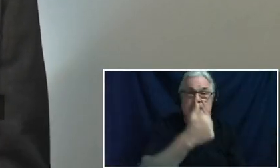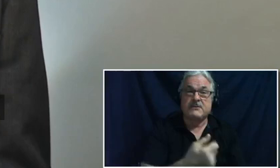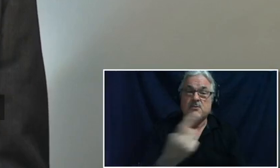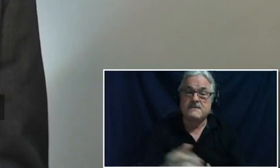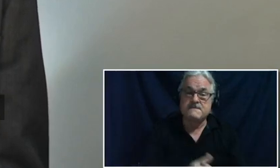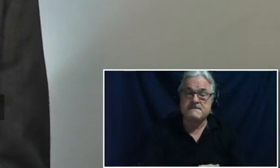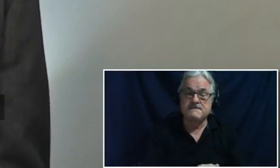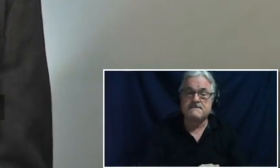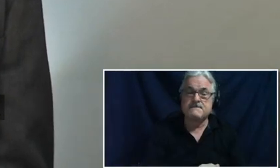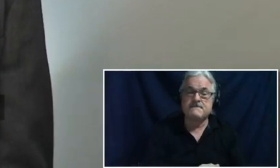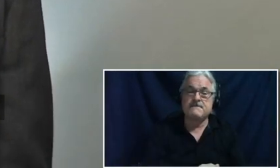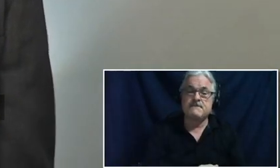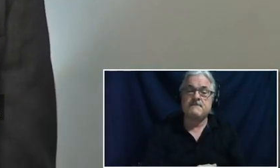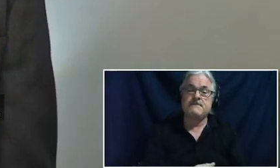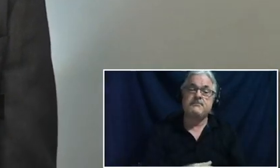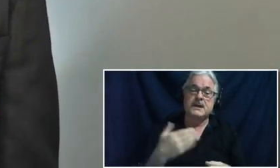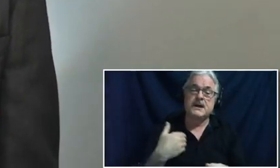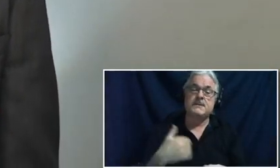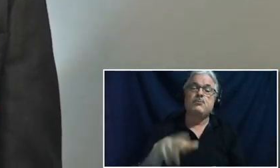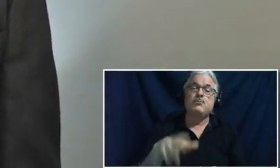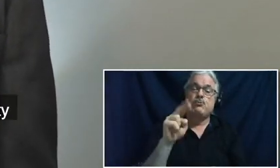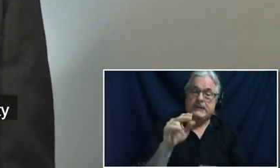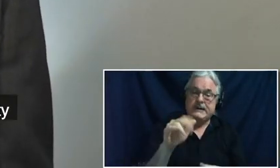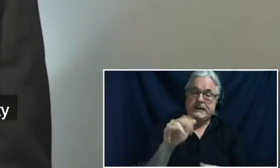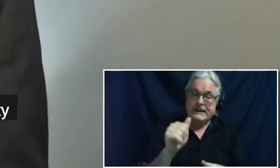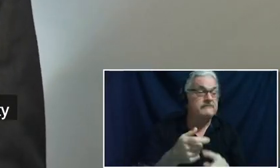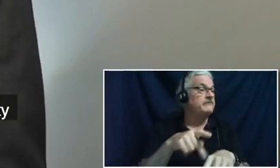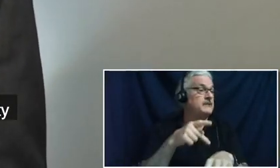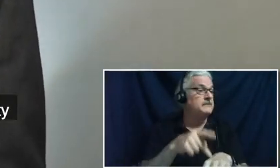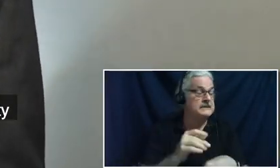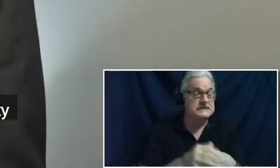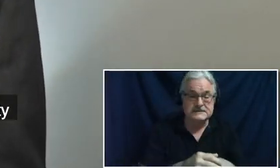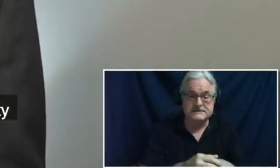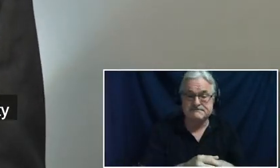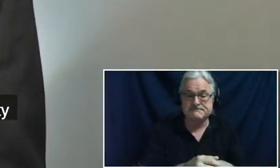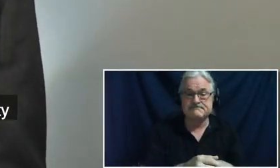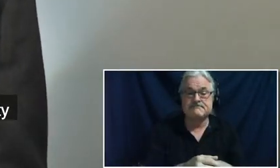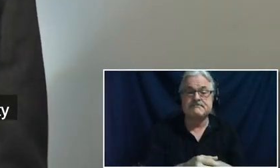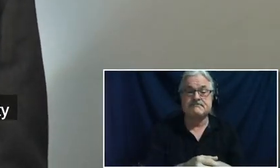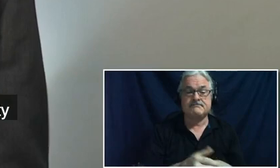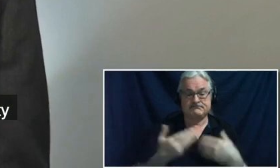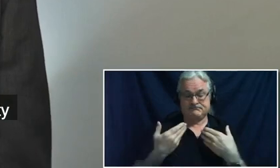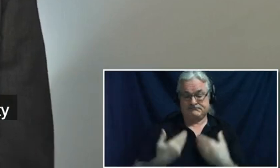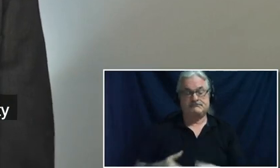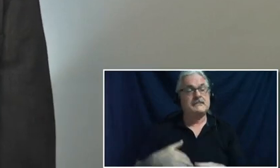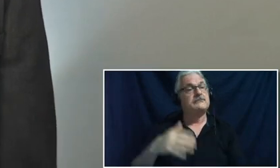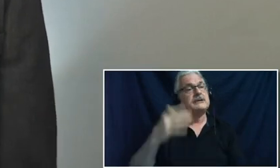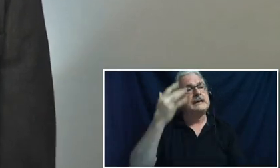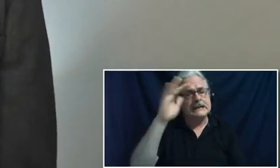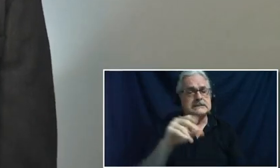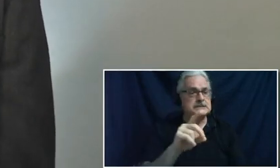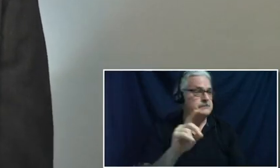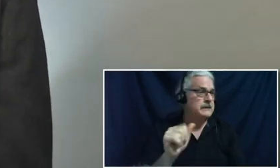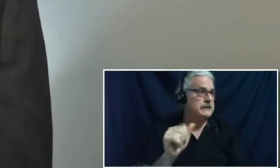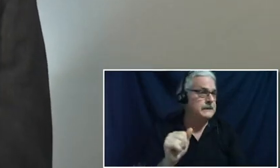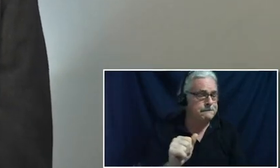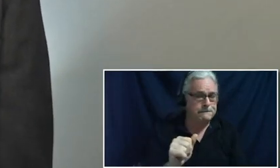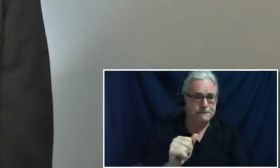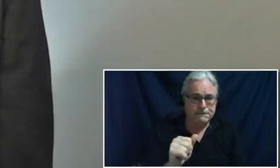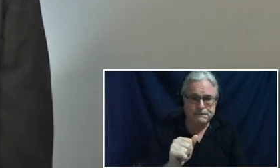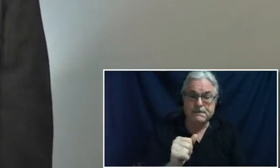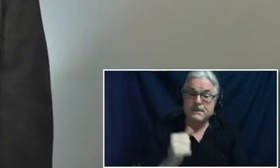Bonjour à tous. Je suis une personne qui a un handicap. Je m'adresse à vous des